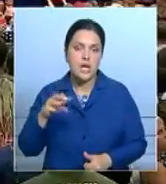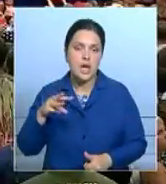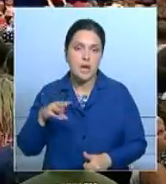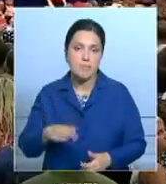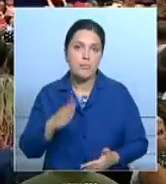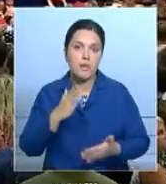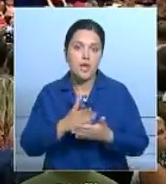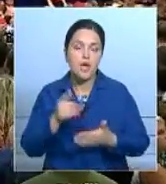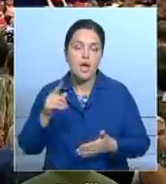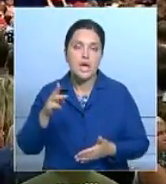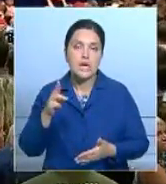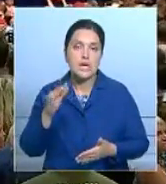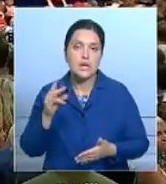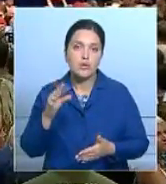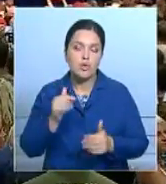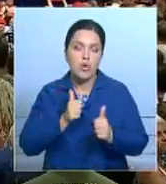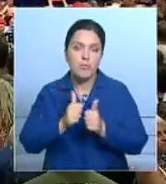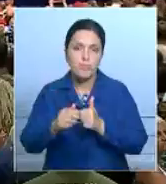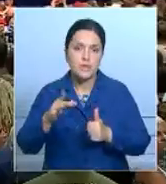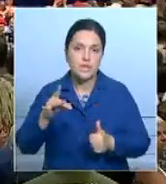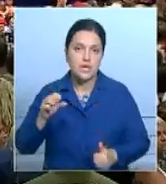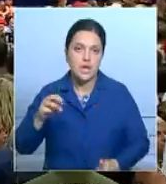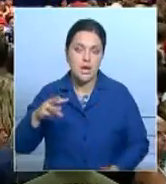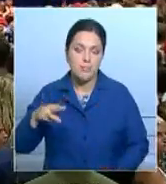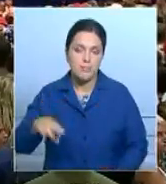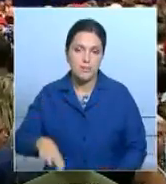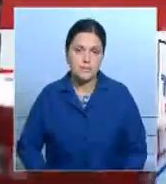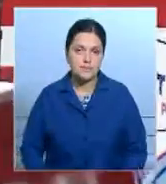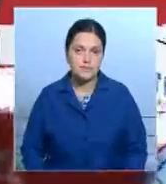по последним опросам она опережает Трампа.